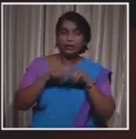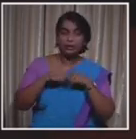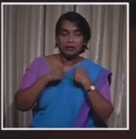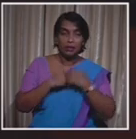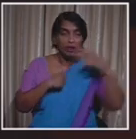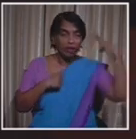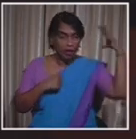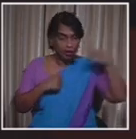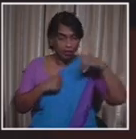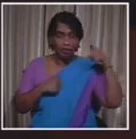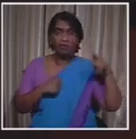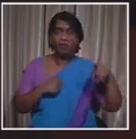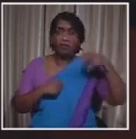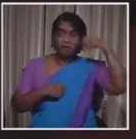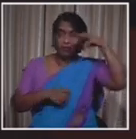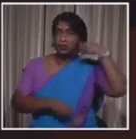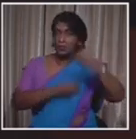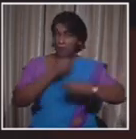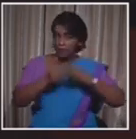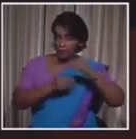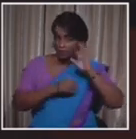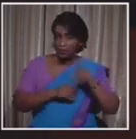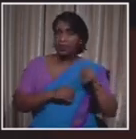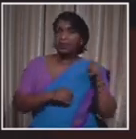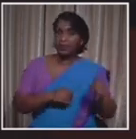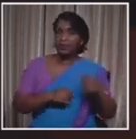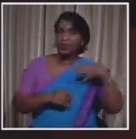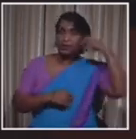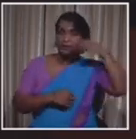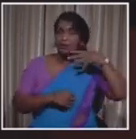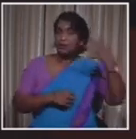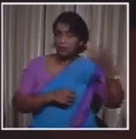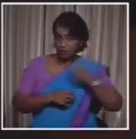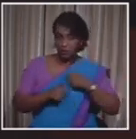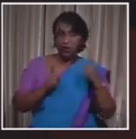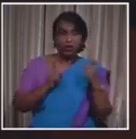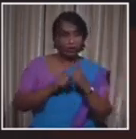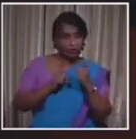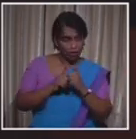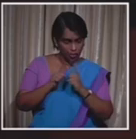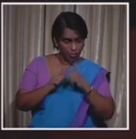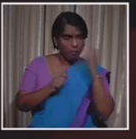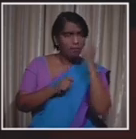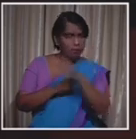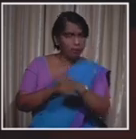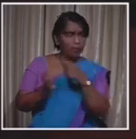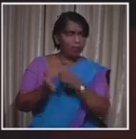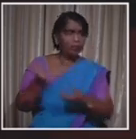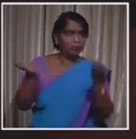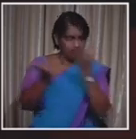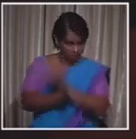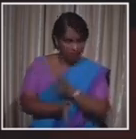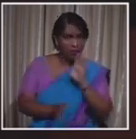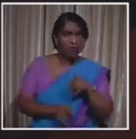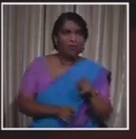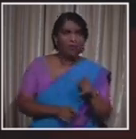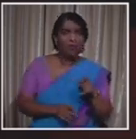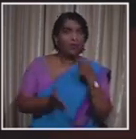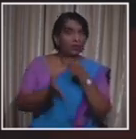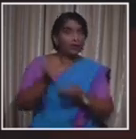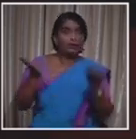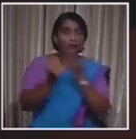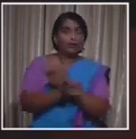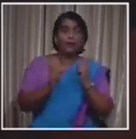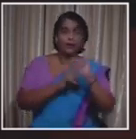සූර්යාලෝකයෙන් විදුලි නිෂ්පාදනය කළ විට අප විදුලිය ලබා ගත් යුත්තේ ඩොලර වලින් බවට කිවිසුමක් අත්සන් කර තිබේද? එම කිවිසුම